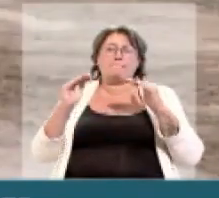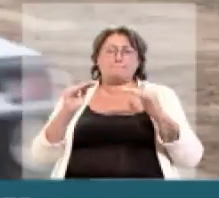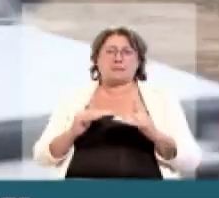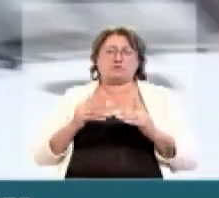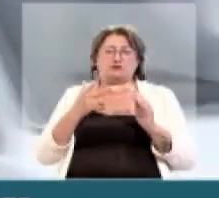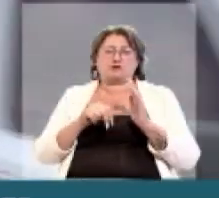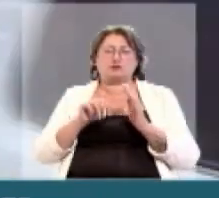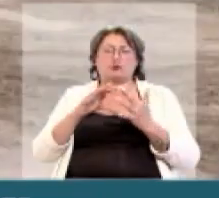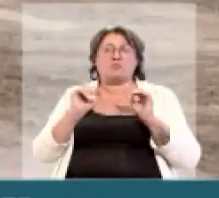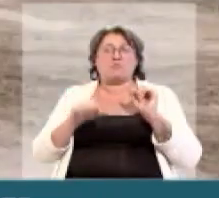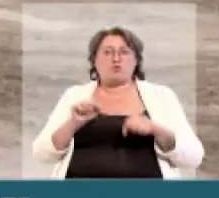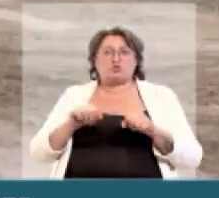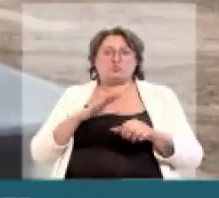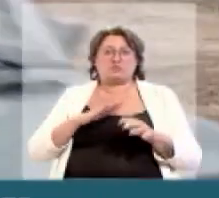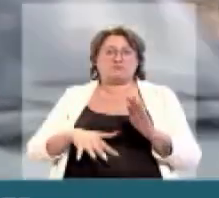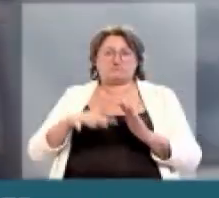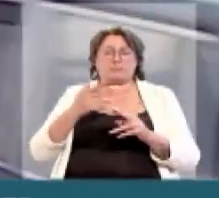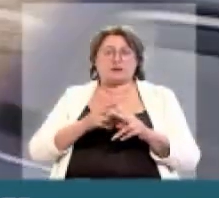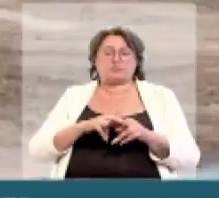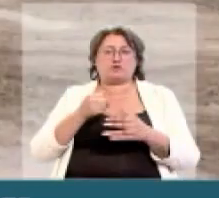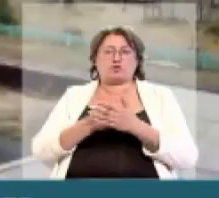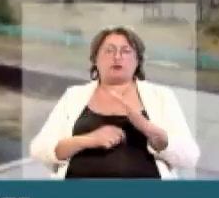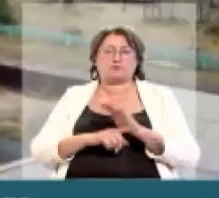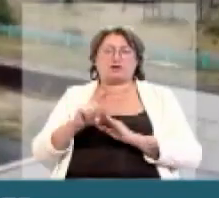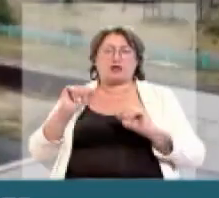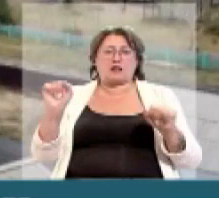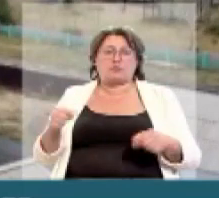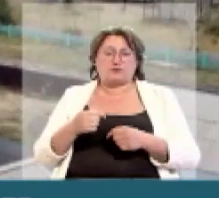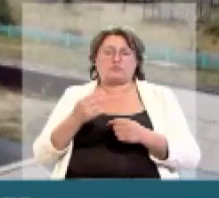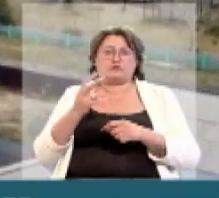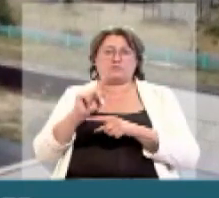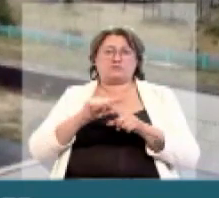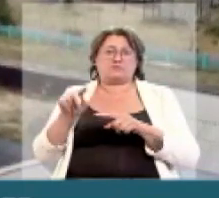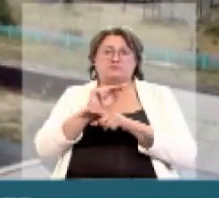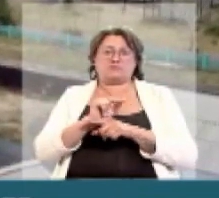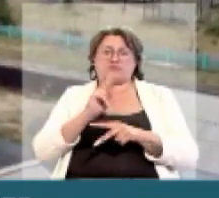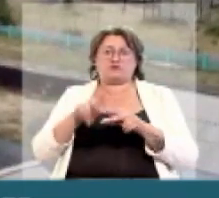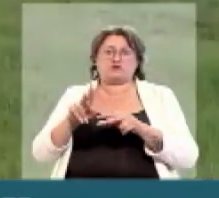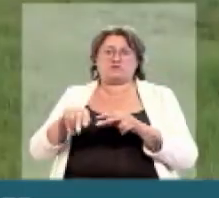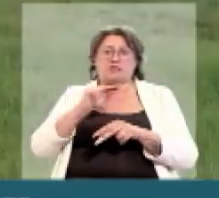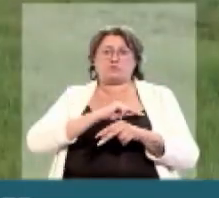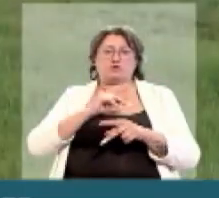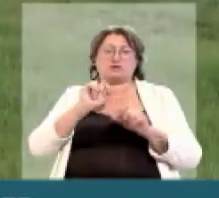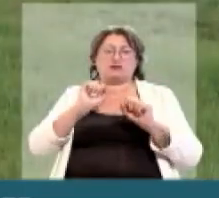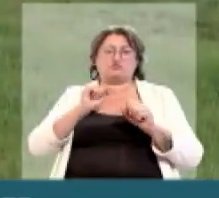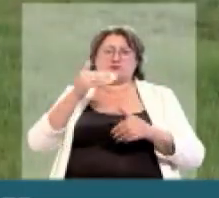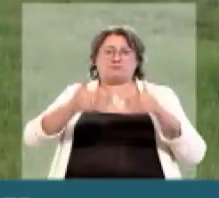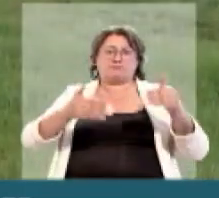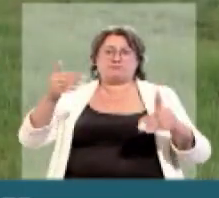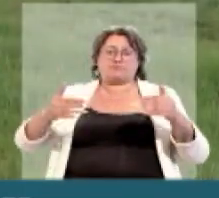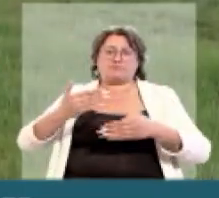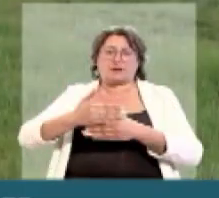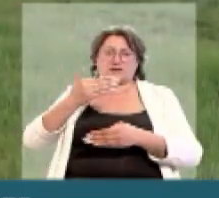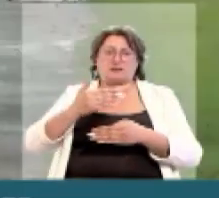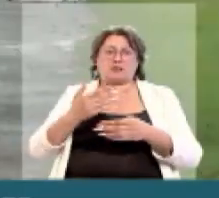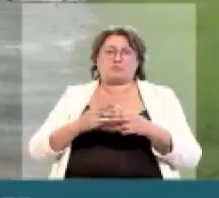мүмкін. Сондықтан күн суытқанша қауіпті аумақтарда орналасқан ауылдарды үйіндімен қоршау, құбырлар мен арықтарды тазарту, гидротехникалық құрылыстардың